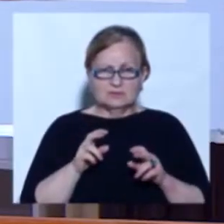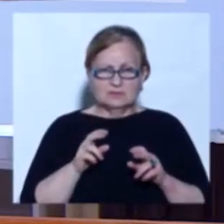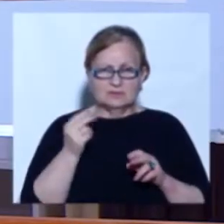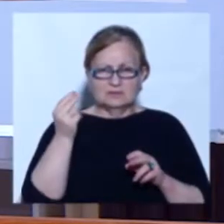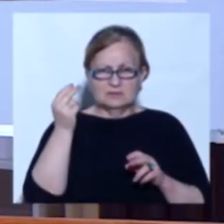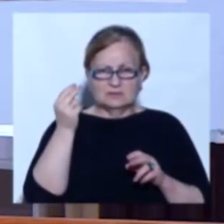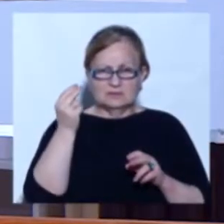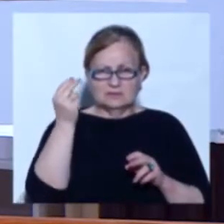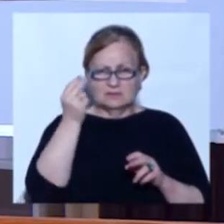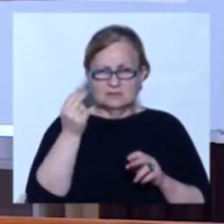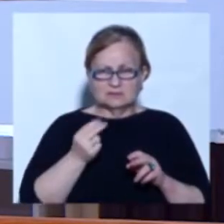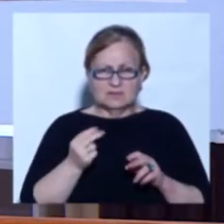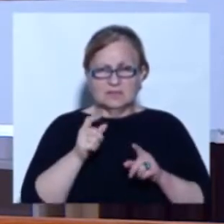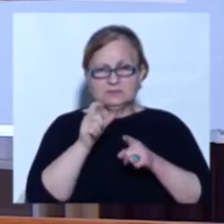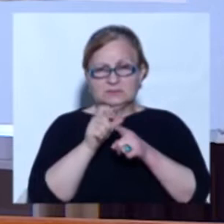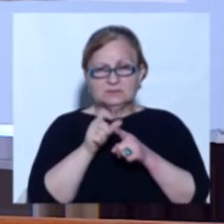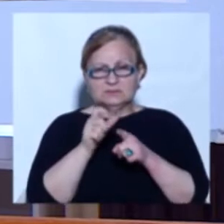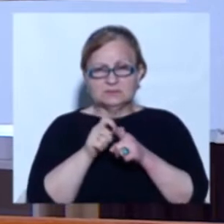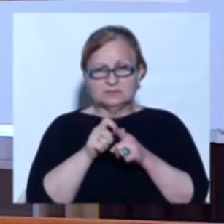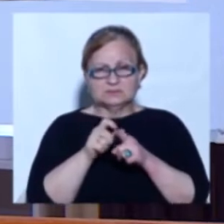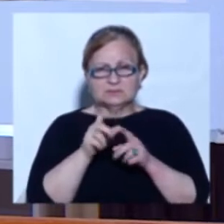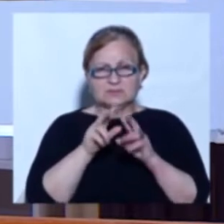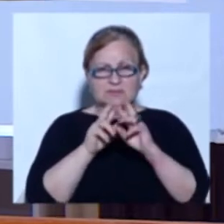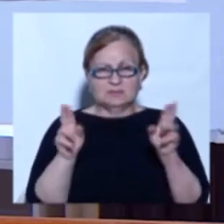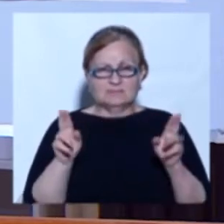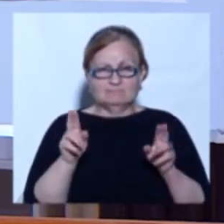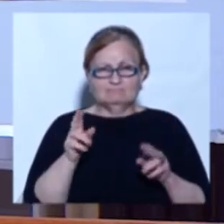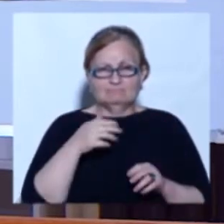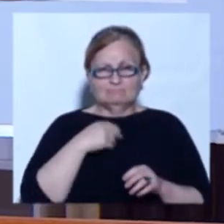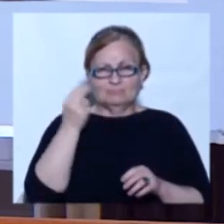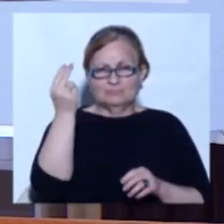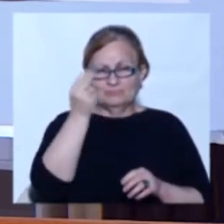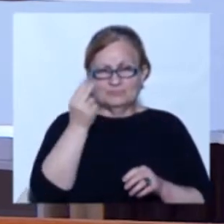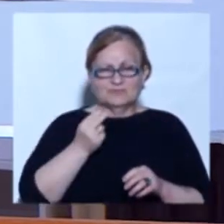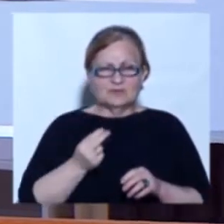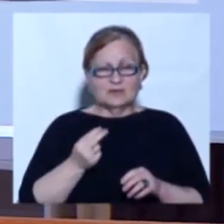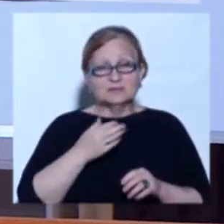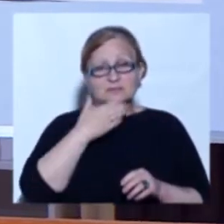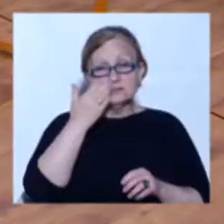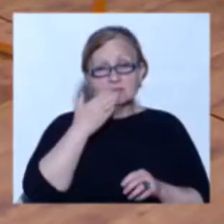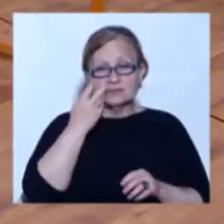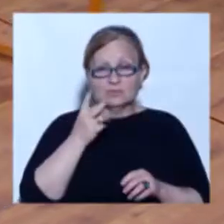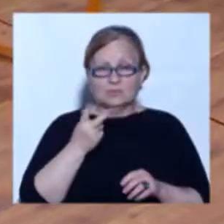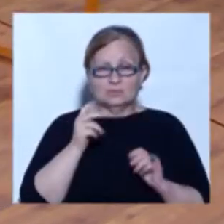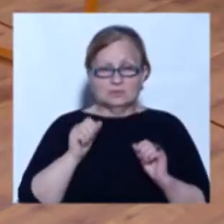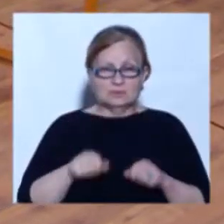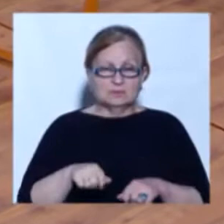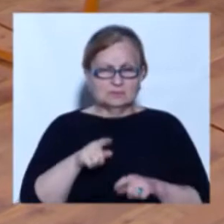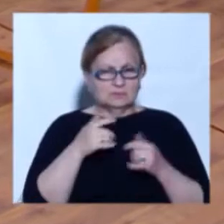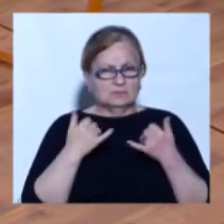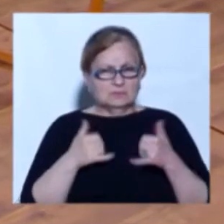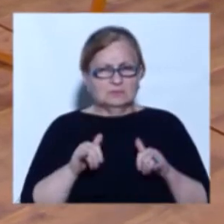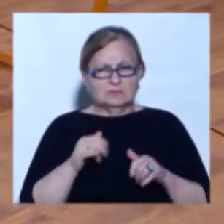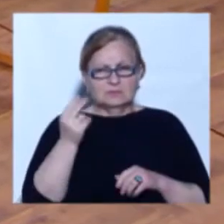და ტექსტი ერთად არის და ამ დროს ჩვენ ნახატის წაკითხვაც უნდა შეგვეძლოს. შეიძლება გაგიკვირდეს